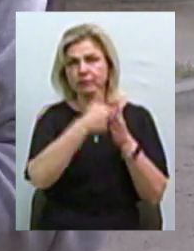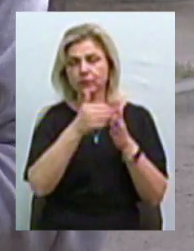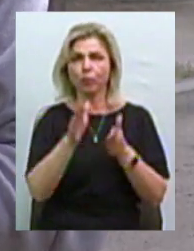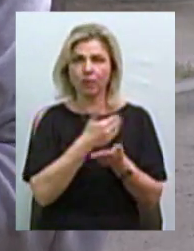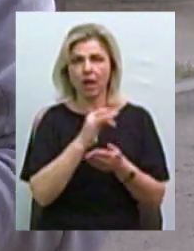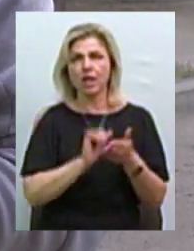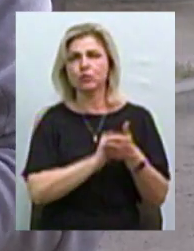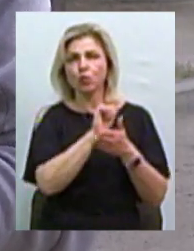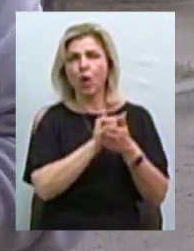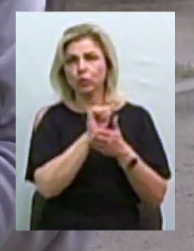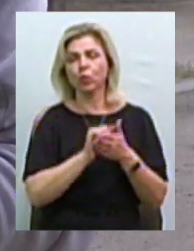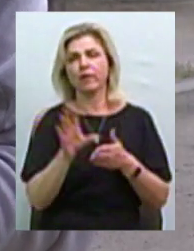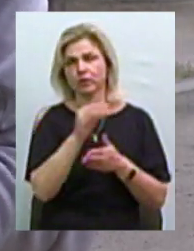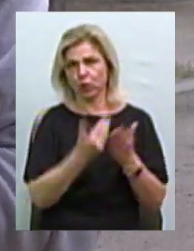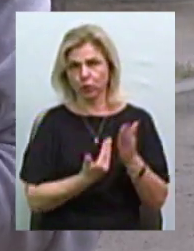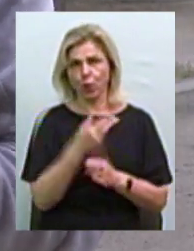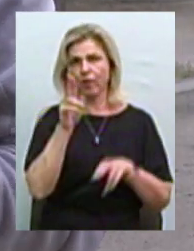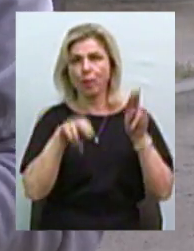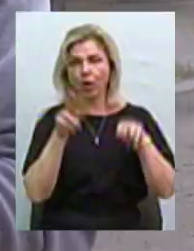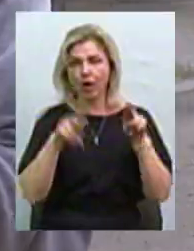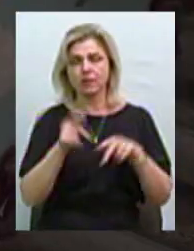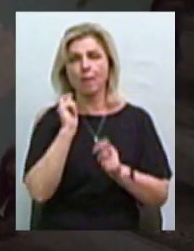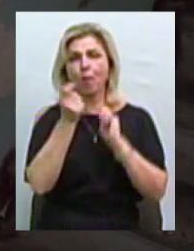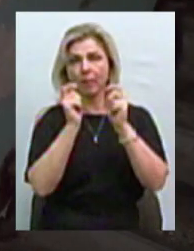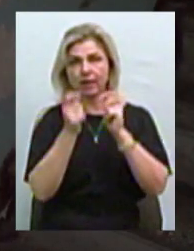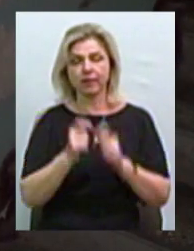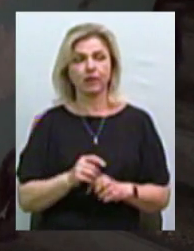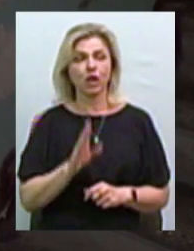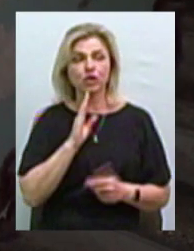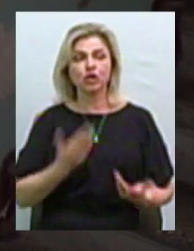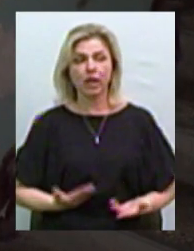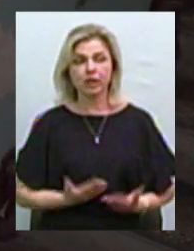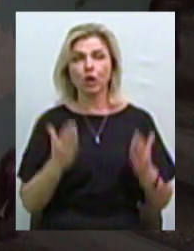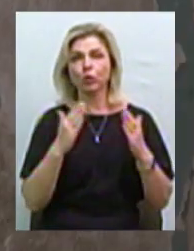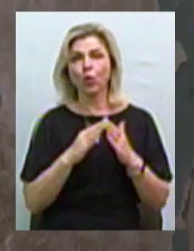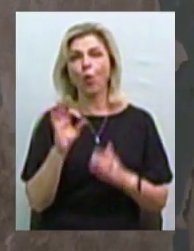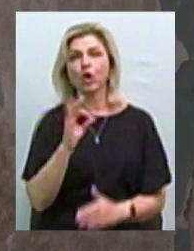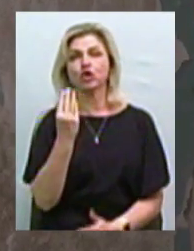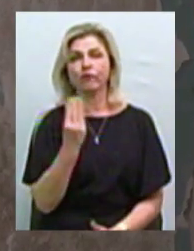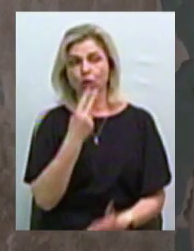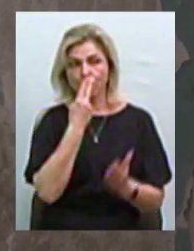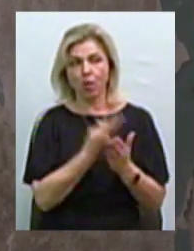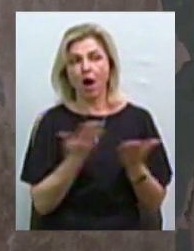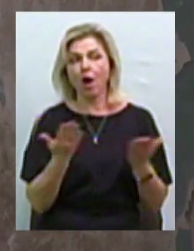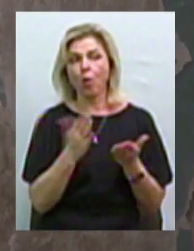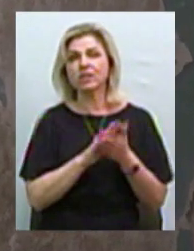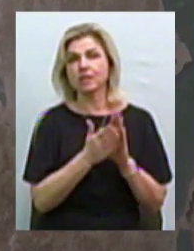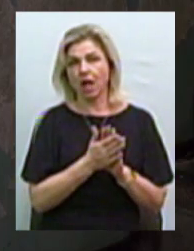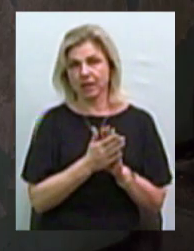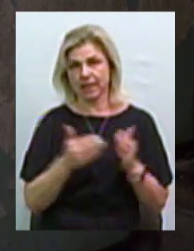штукатурити, треба по-новому все пофарбувати, побілити. Мешканка будинку Ольга Шевцова показує, в якому стані